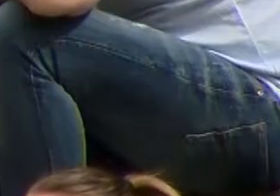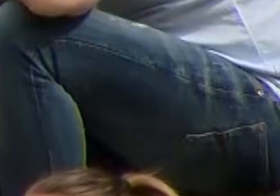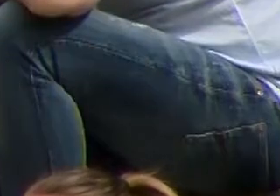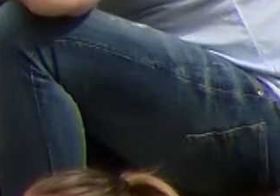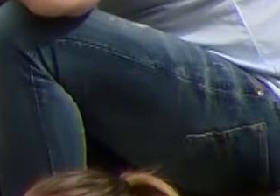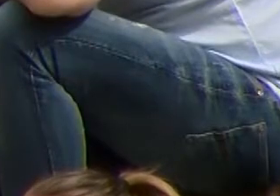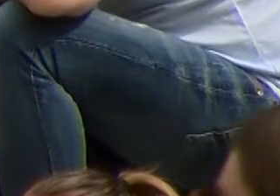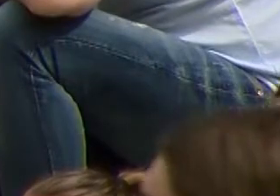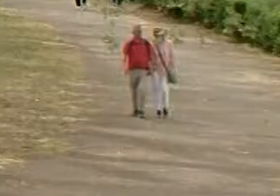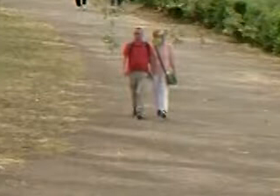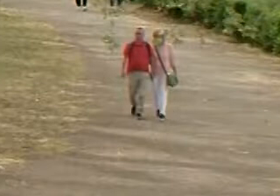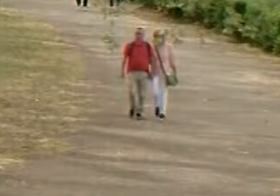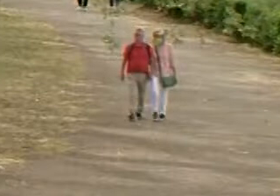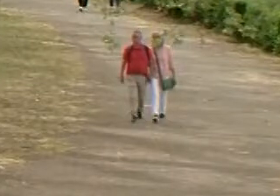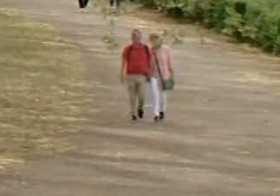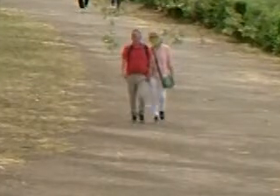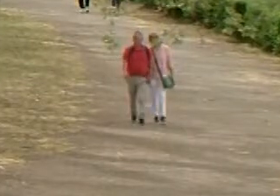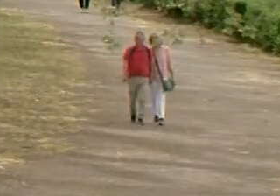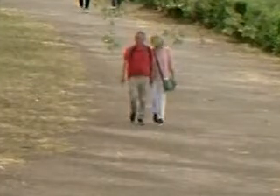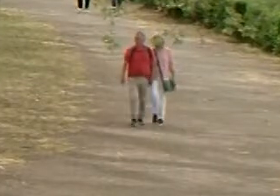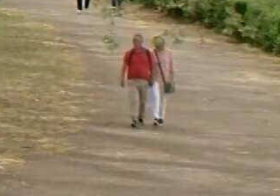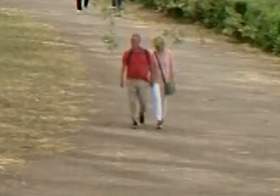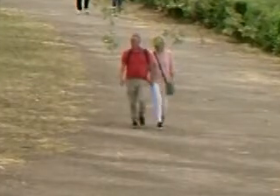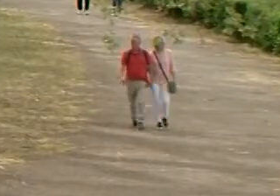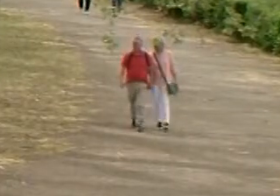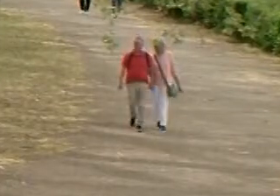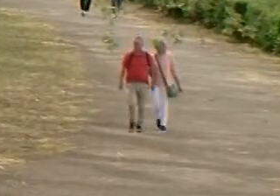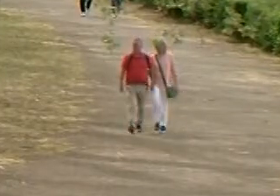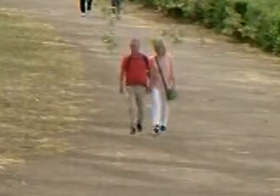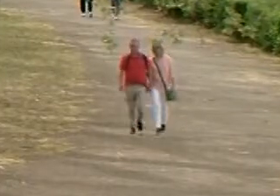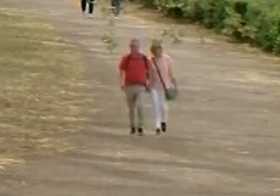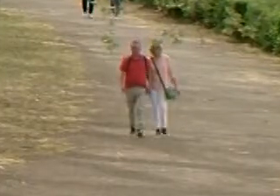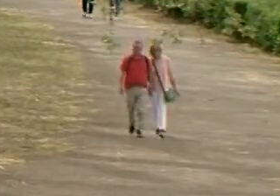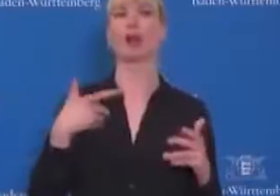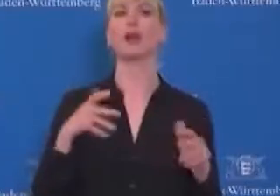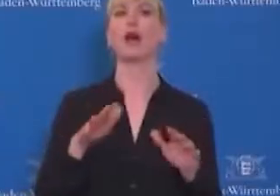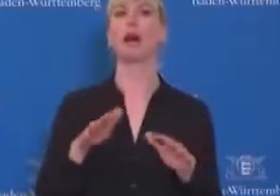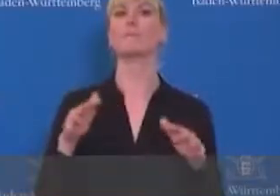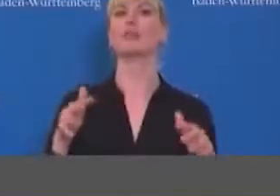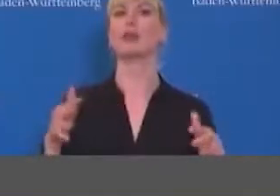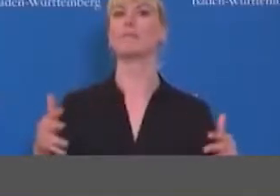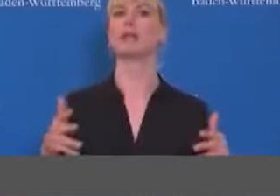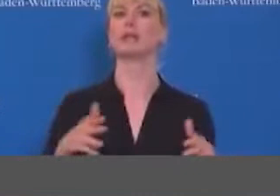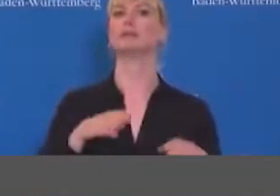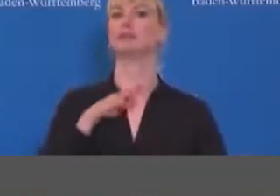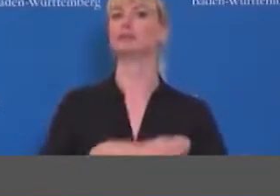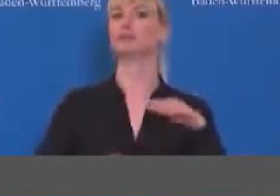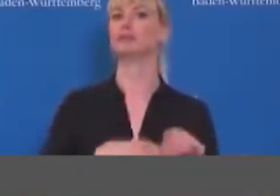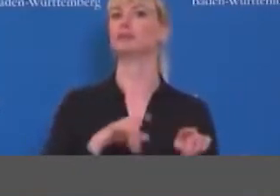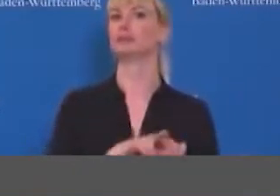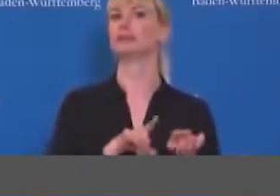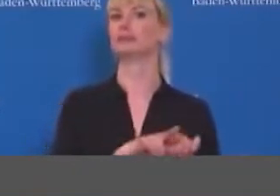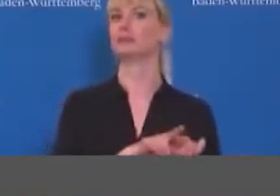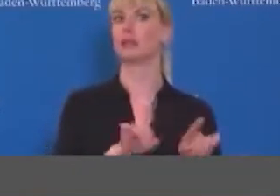allzu stark in die Höhe steigt, habe man sich deshalb für eine schrittweise Lockerung der Maßnahmen entschieden. Die Zahlen explodieren